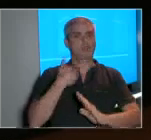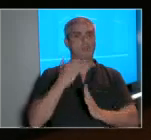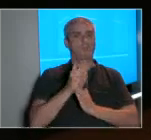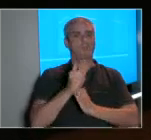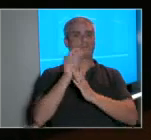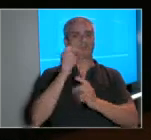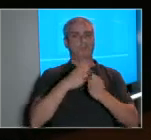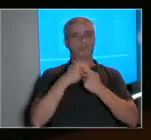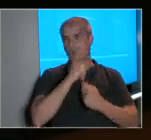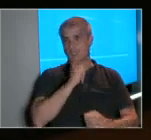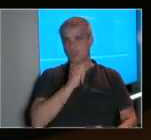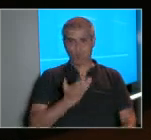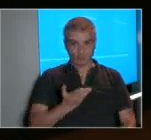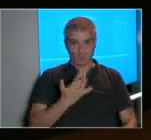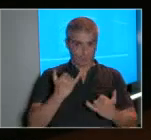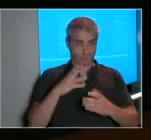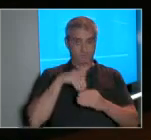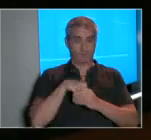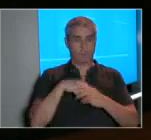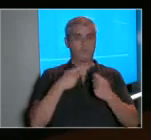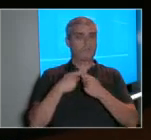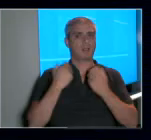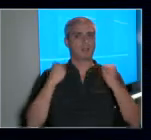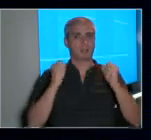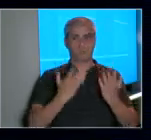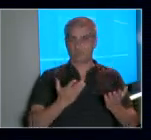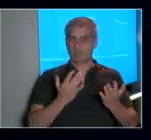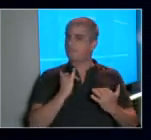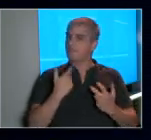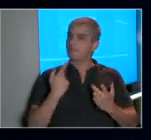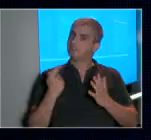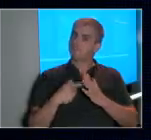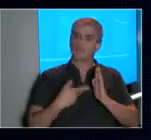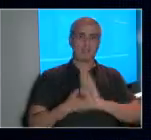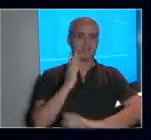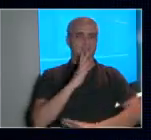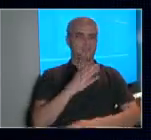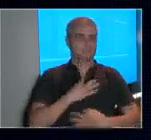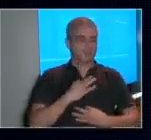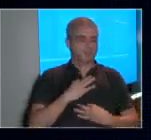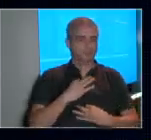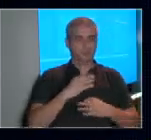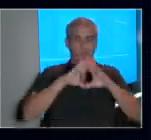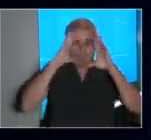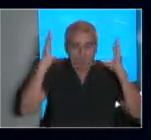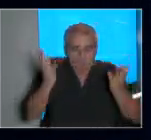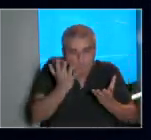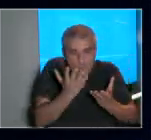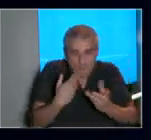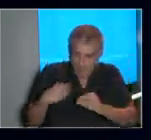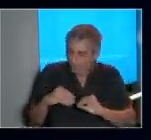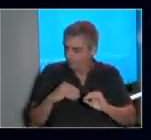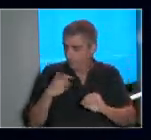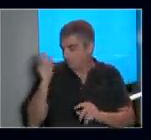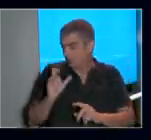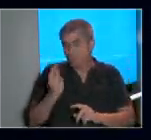למובילה של התנועה הירוקה, שהיום היא חלק מהמחנה הדמוקרטי. מה הביא אותי לצאת מהדישות, מהבועה, לעבור מבת